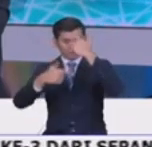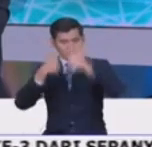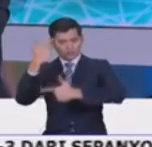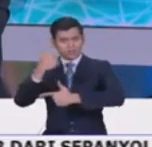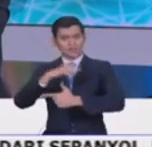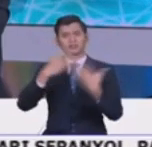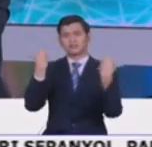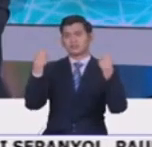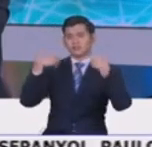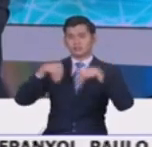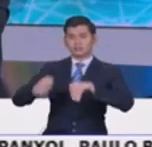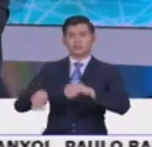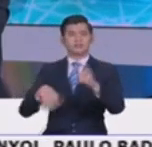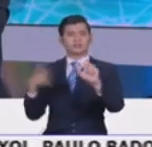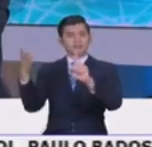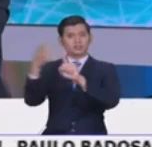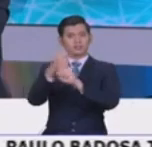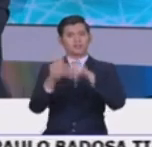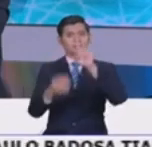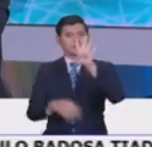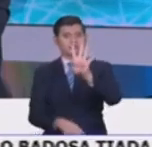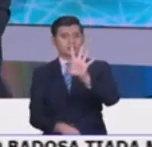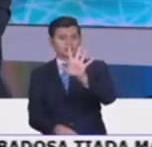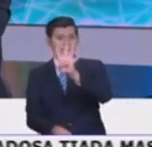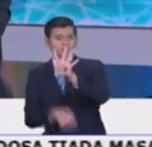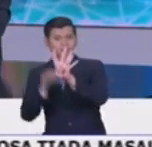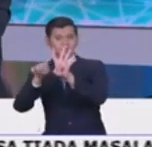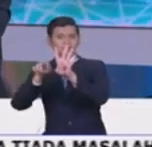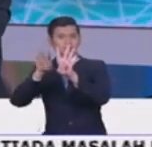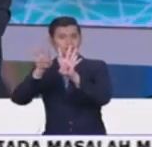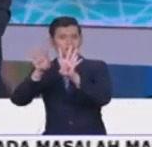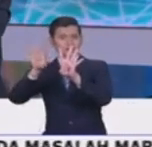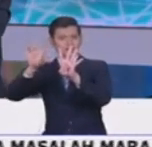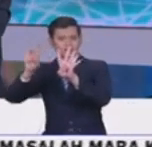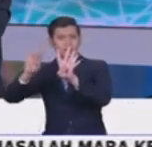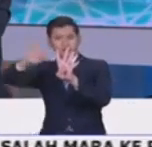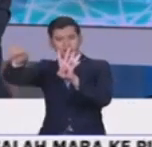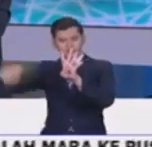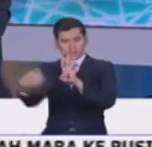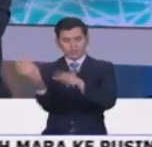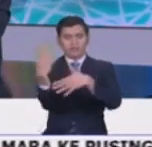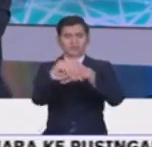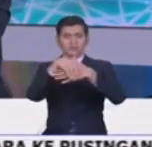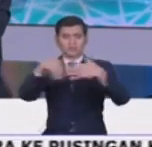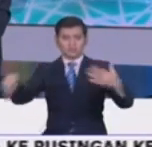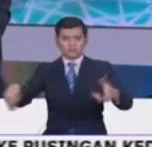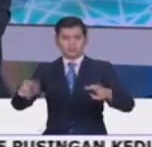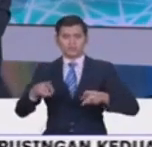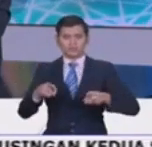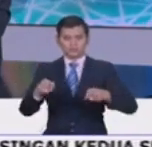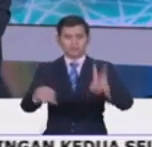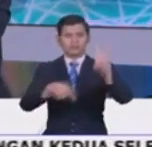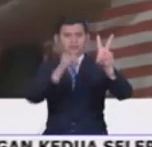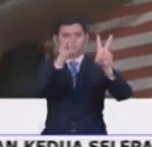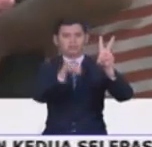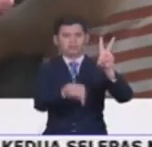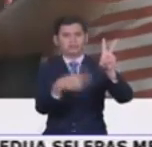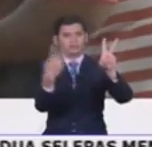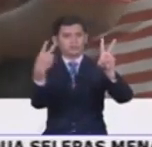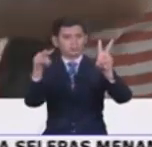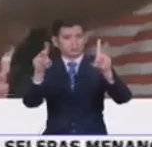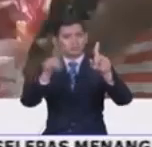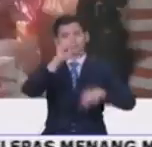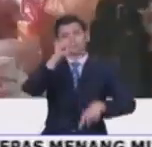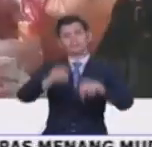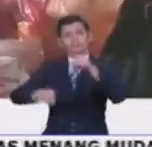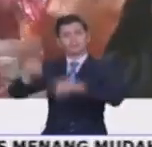mencecah 54.54 juta ringgit sejak dilancarkan pada 2 Disember lepas. Sepanjang program itu, pelbagai